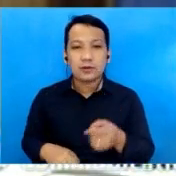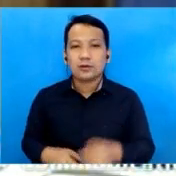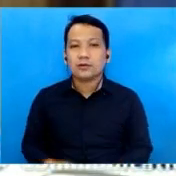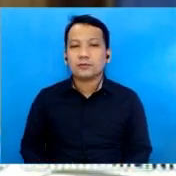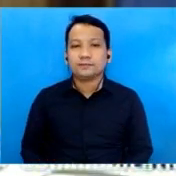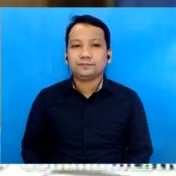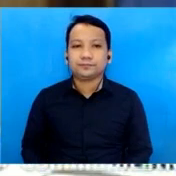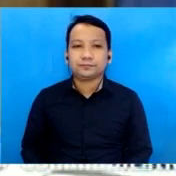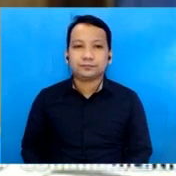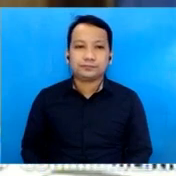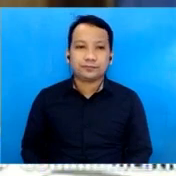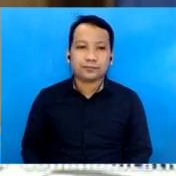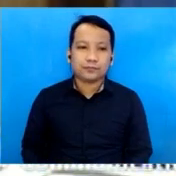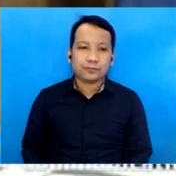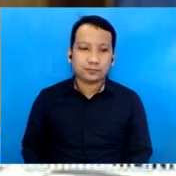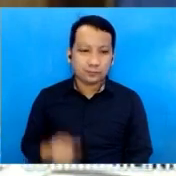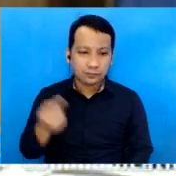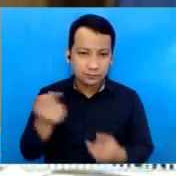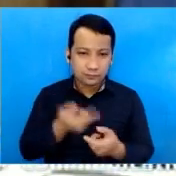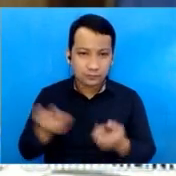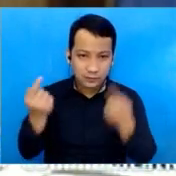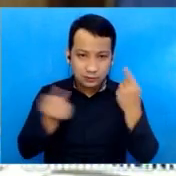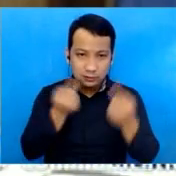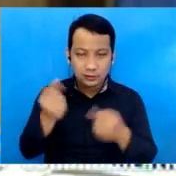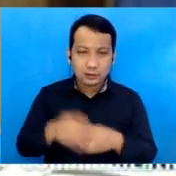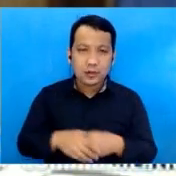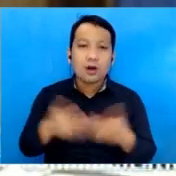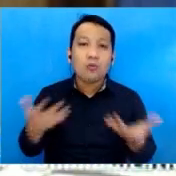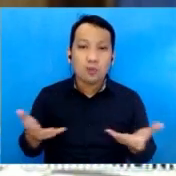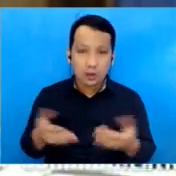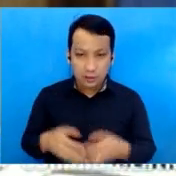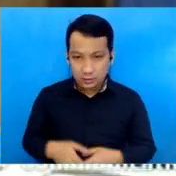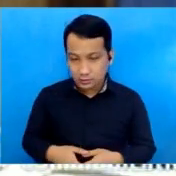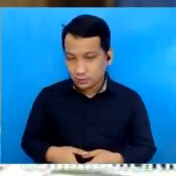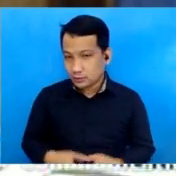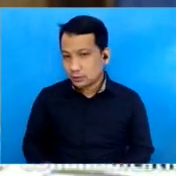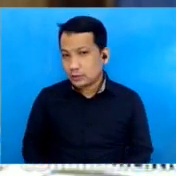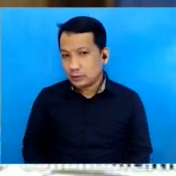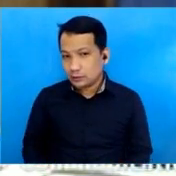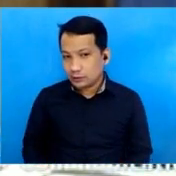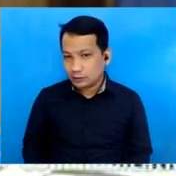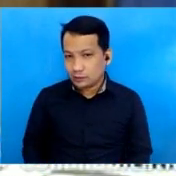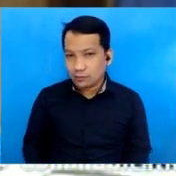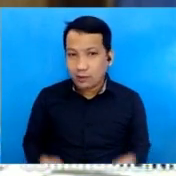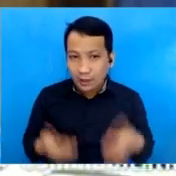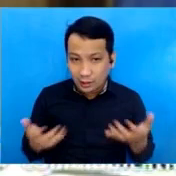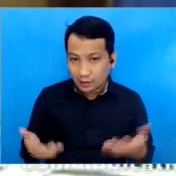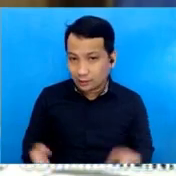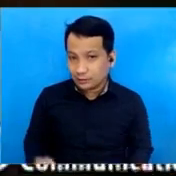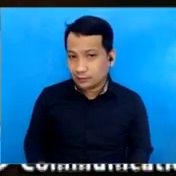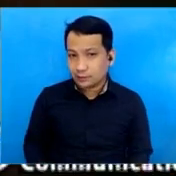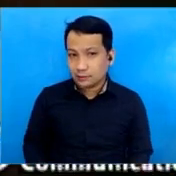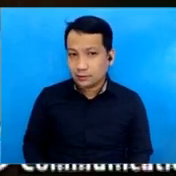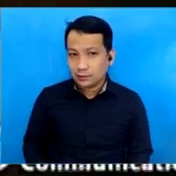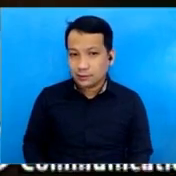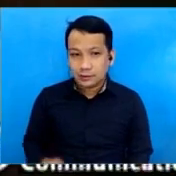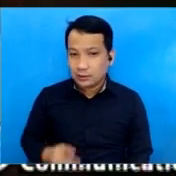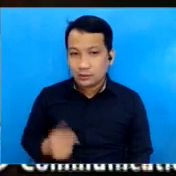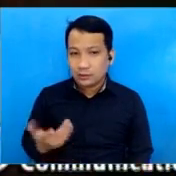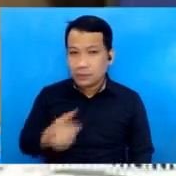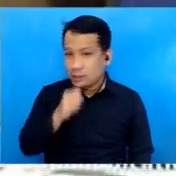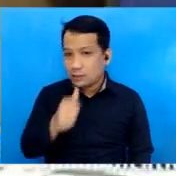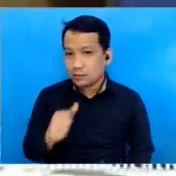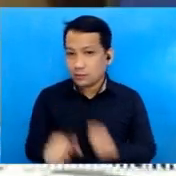insofar as we are concerned here, wala po. Hindi namin sakit yan. What has